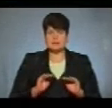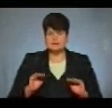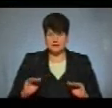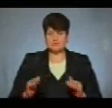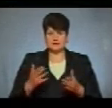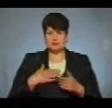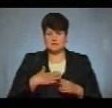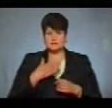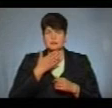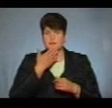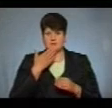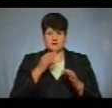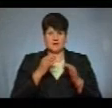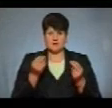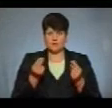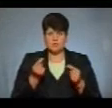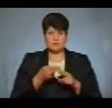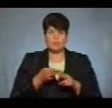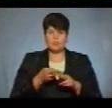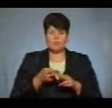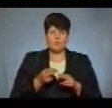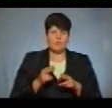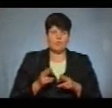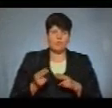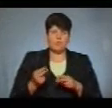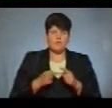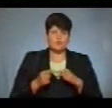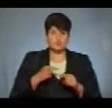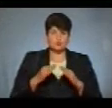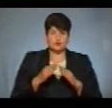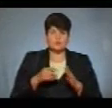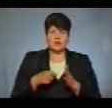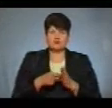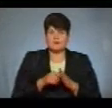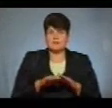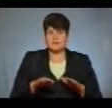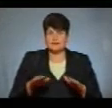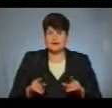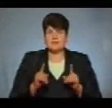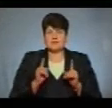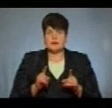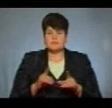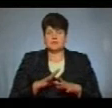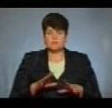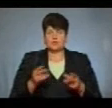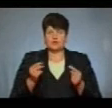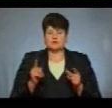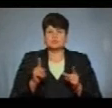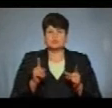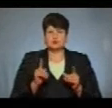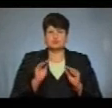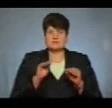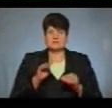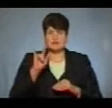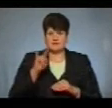і що в нас немає жодних коштів ні повернутися додому, ні за що прохарчувати дітей. І навіть не було коштів, за що поставити це вікно.